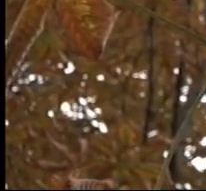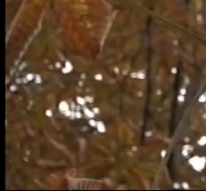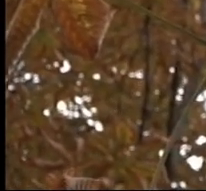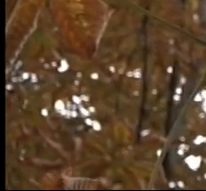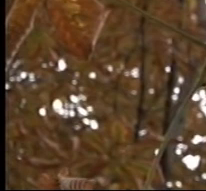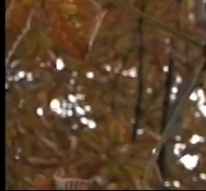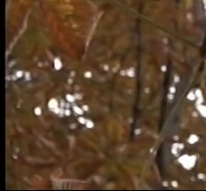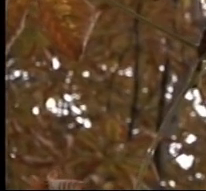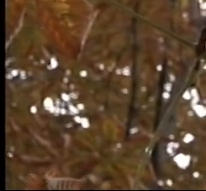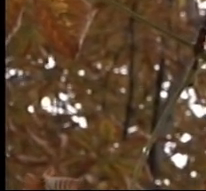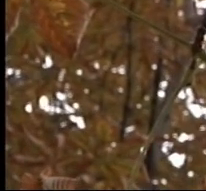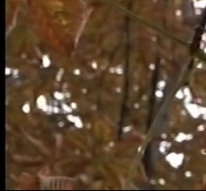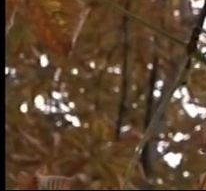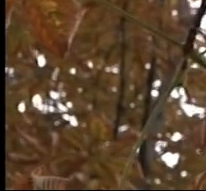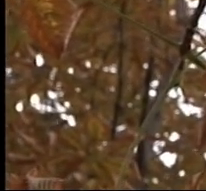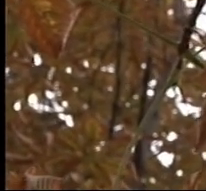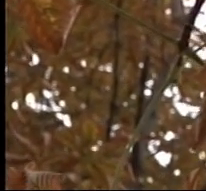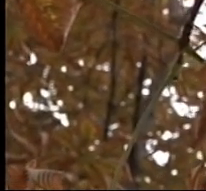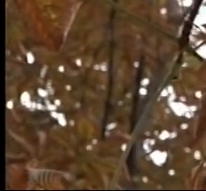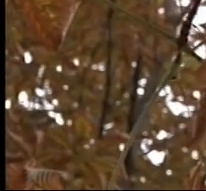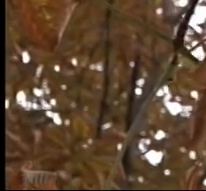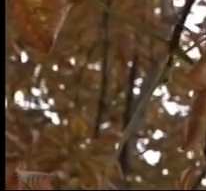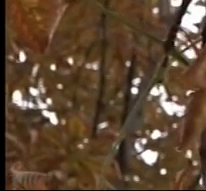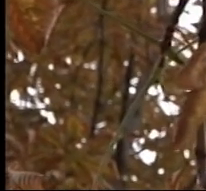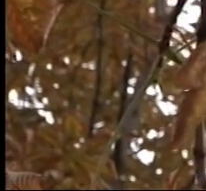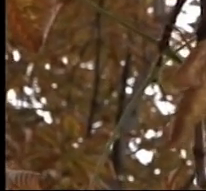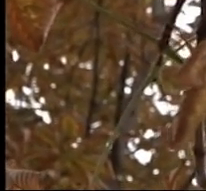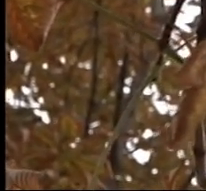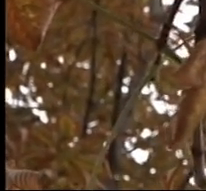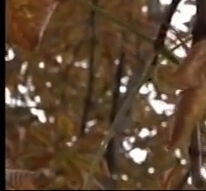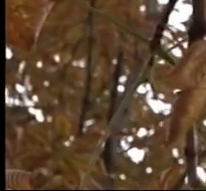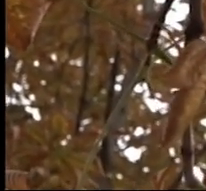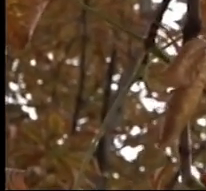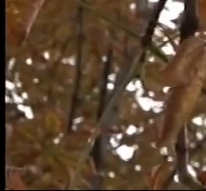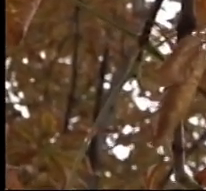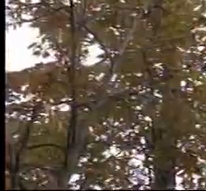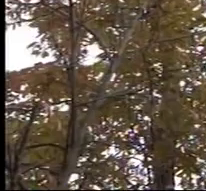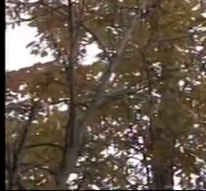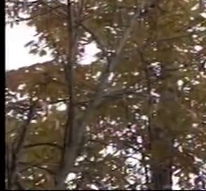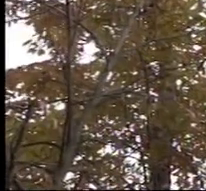Атмосферний тиск в межах норми почне повільно падати. Відносна вологість повітря збільшиться.